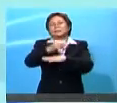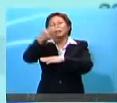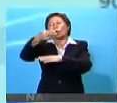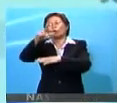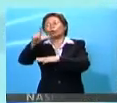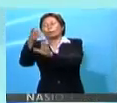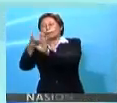Al